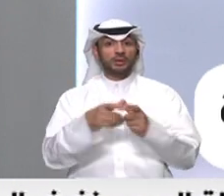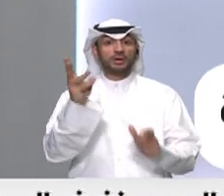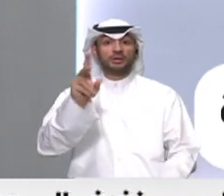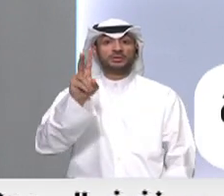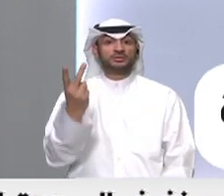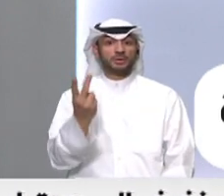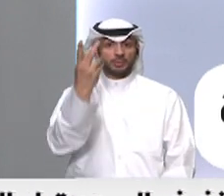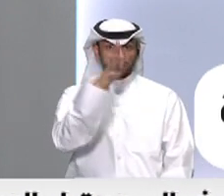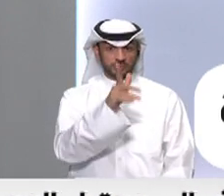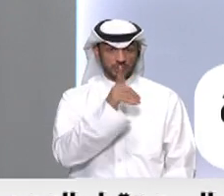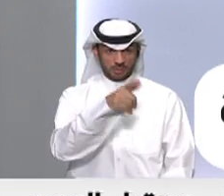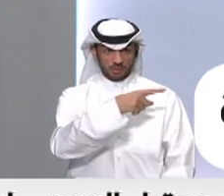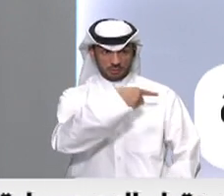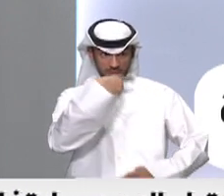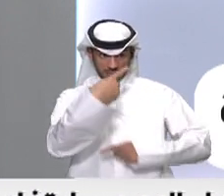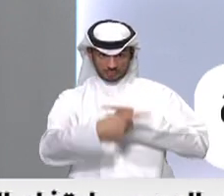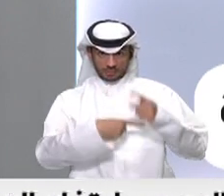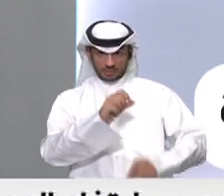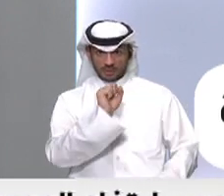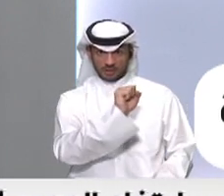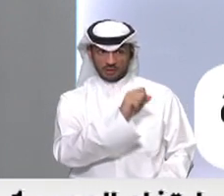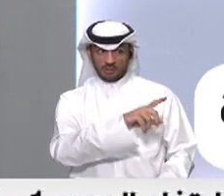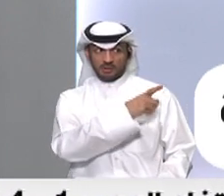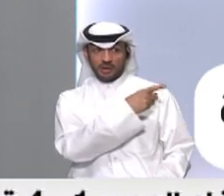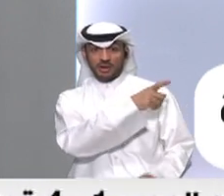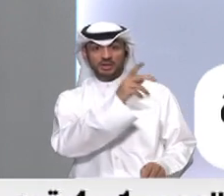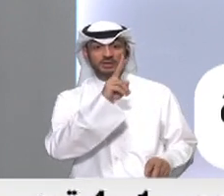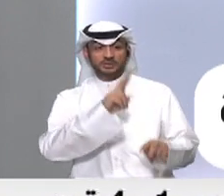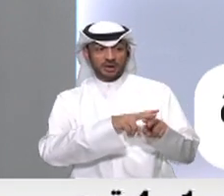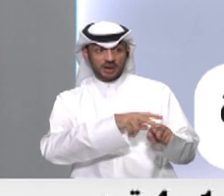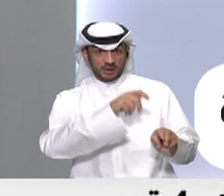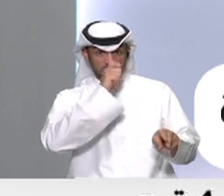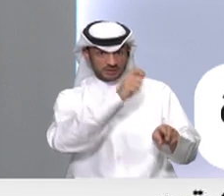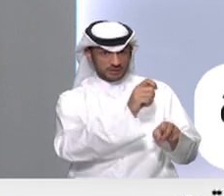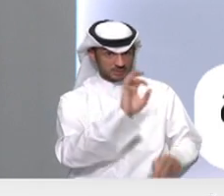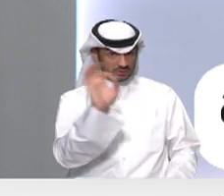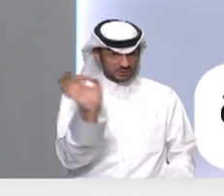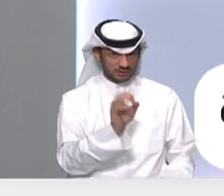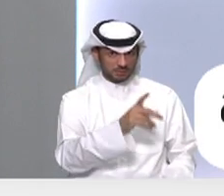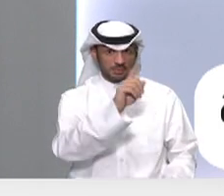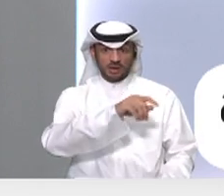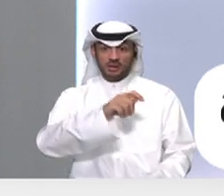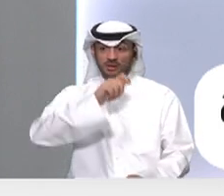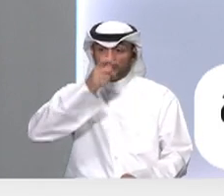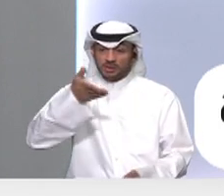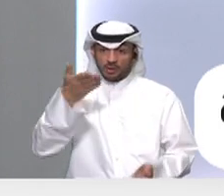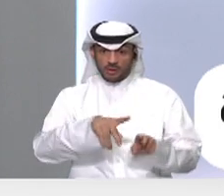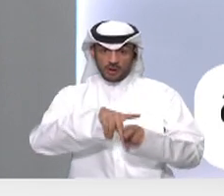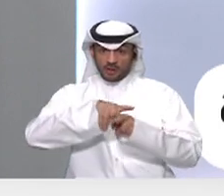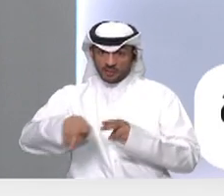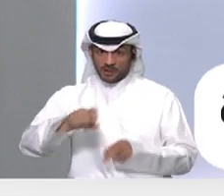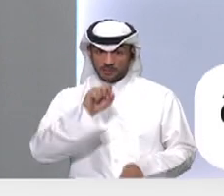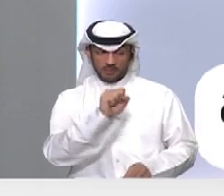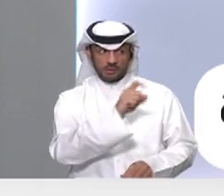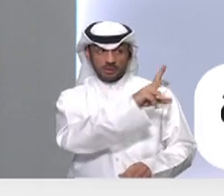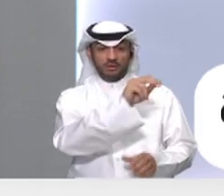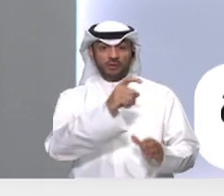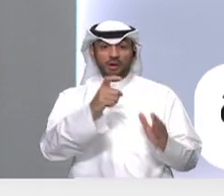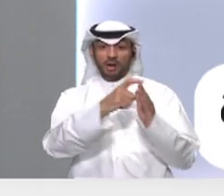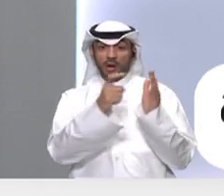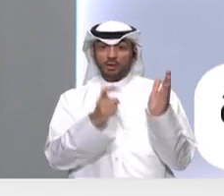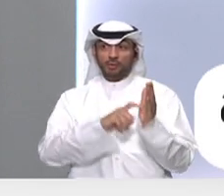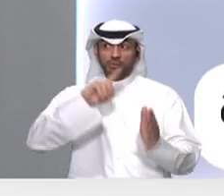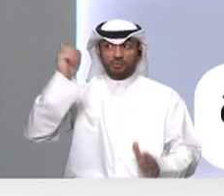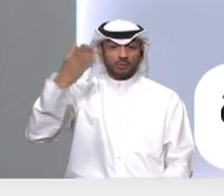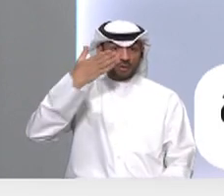حذر من ان استمرار الافلات من العقاب والتغاضي عن هذه الانتهاكات يقو ضان احترام القانون الدولي